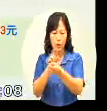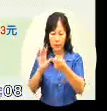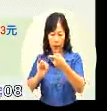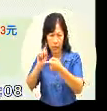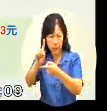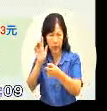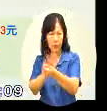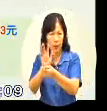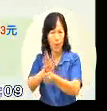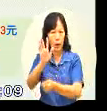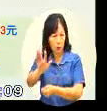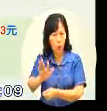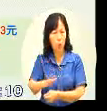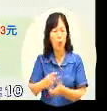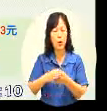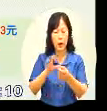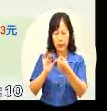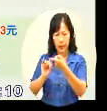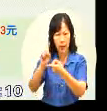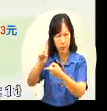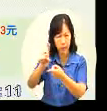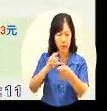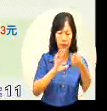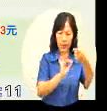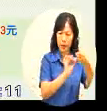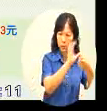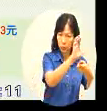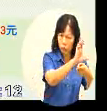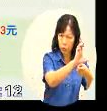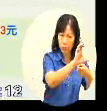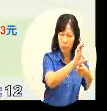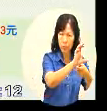有利。换句话说呢， 90% 的人